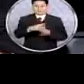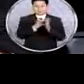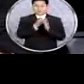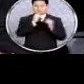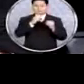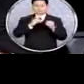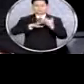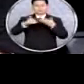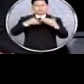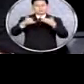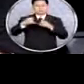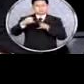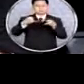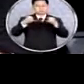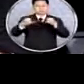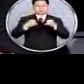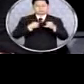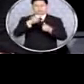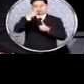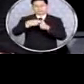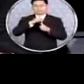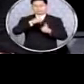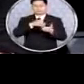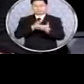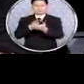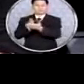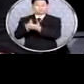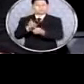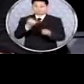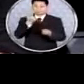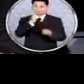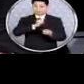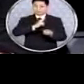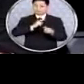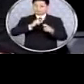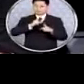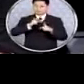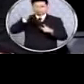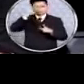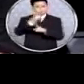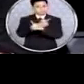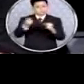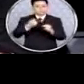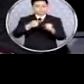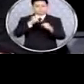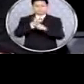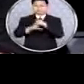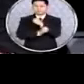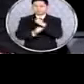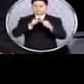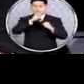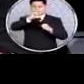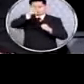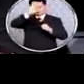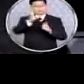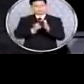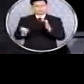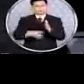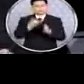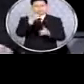也阻碍了台湾推展对外关系，你又如何能建立一个以共识为基础、超越党派的外交政策？谢